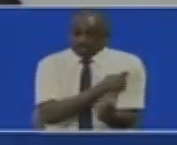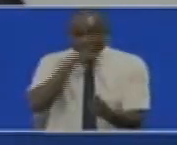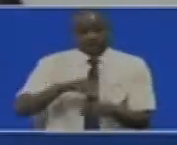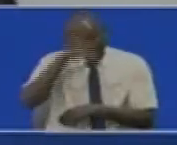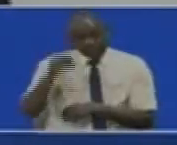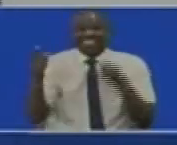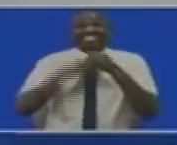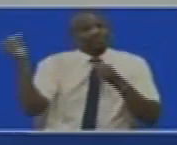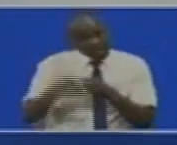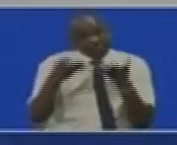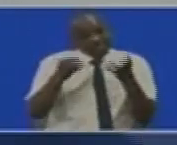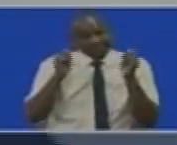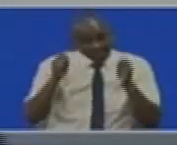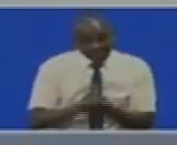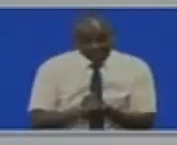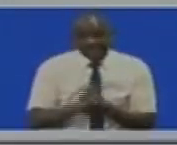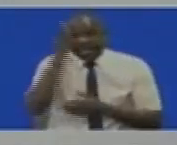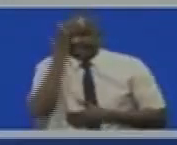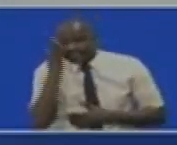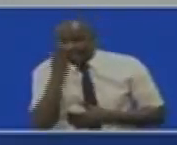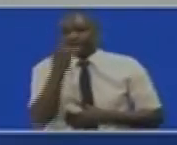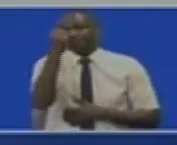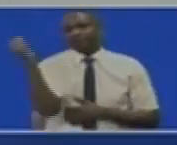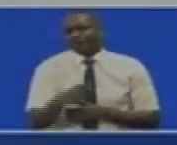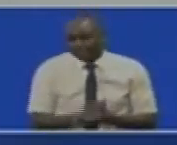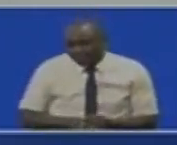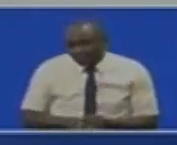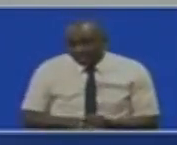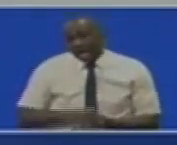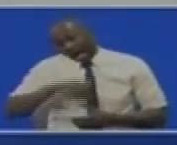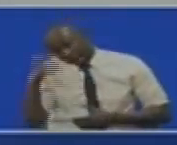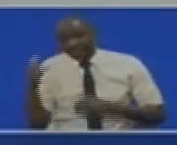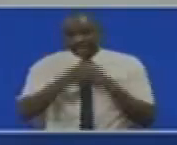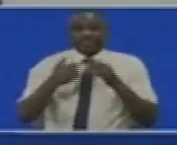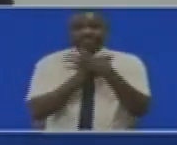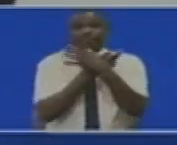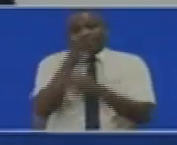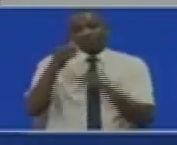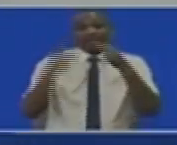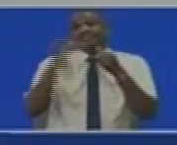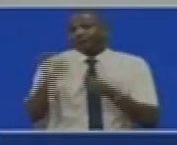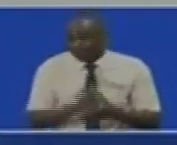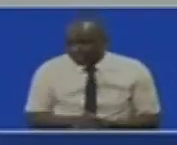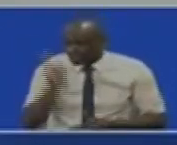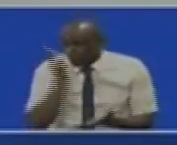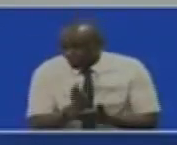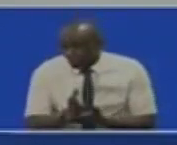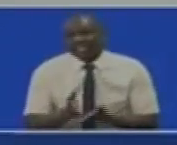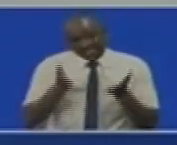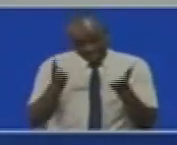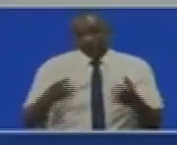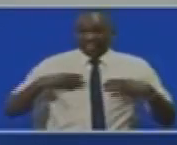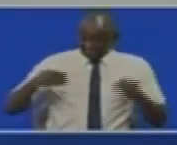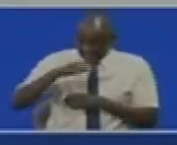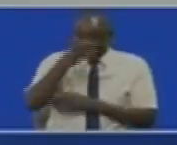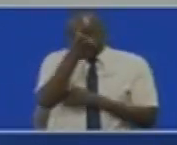ndio? Yes. Yeah? Israel walifanya 5 months, ndio? Yeah. Yeah. Kuna ingine German ilienda 8 months, ndio? That is why the healthcare